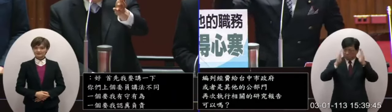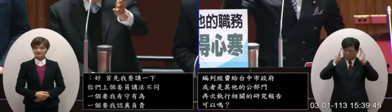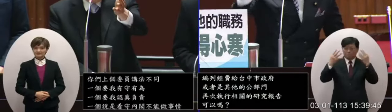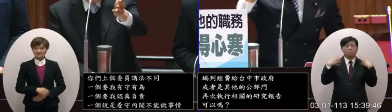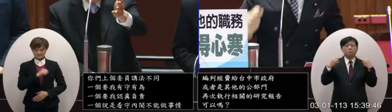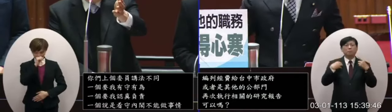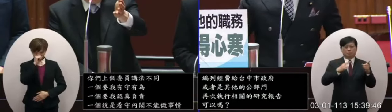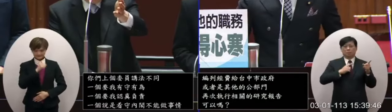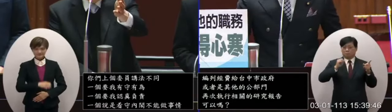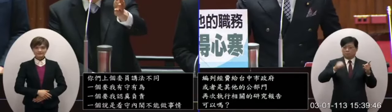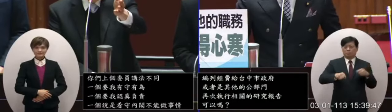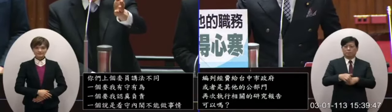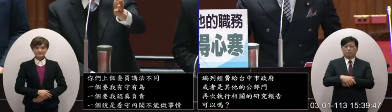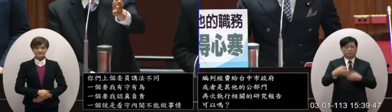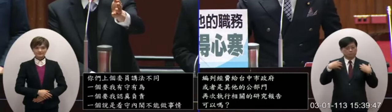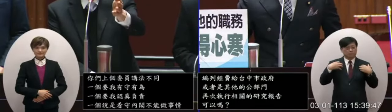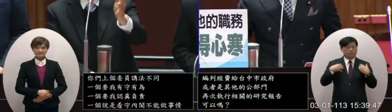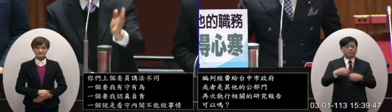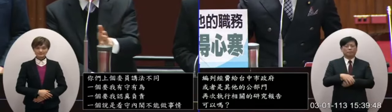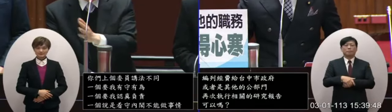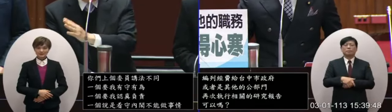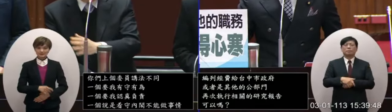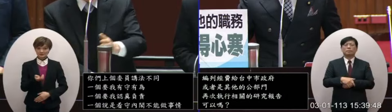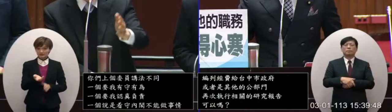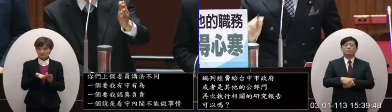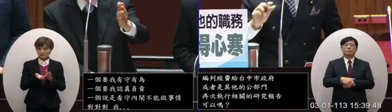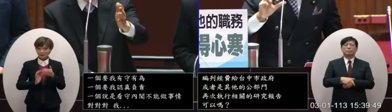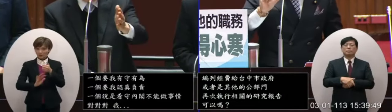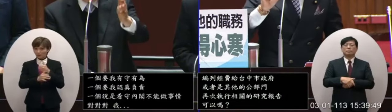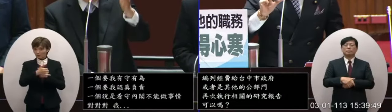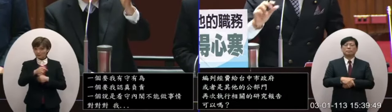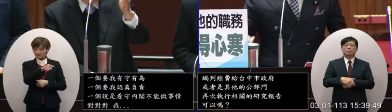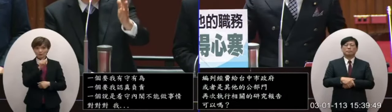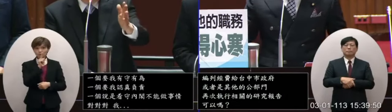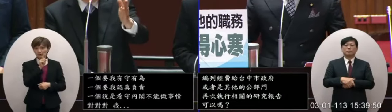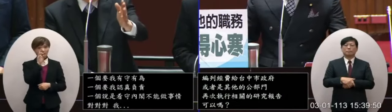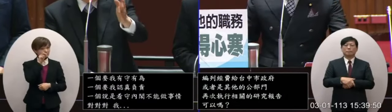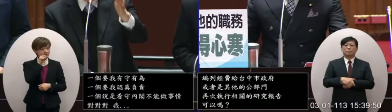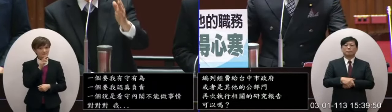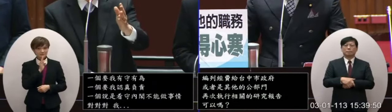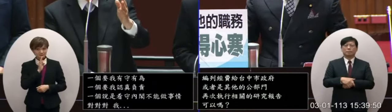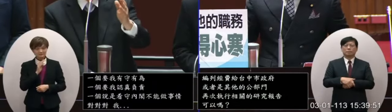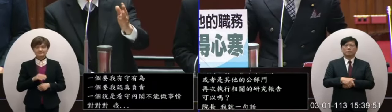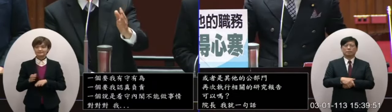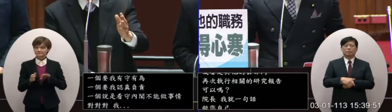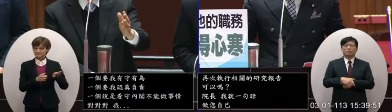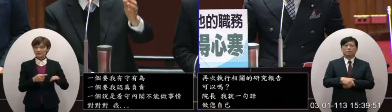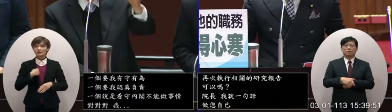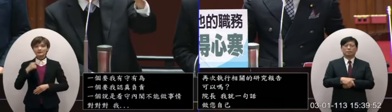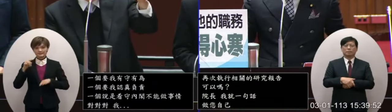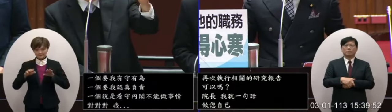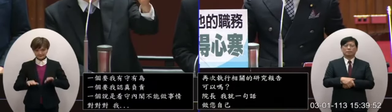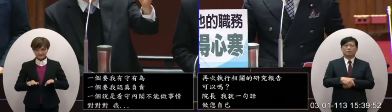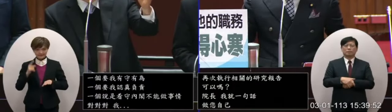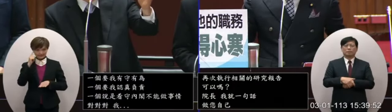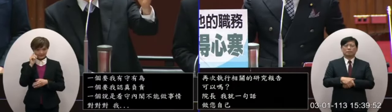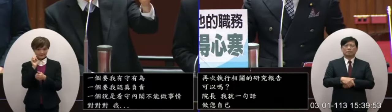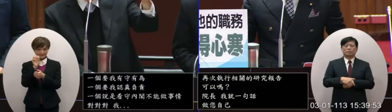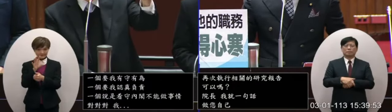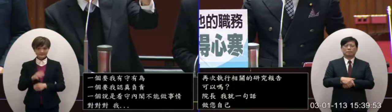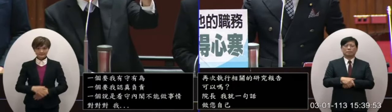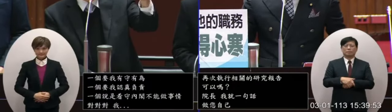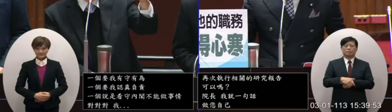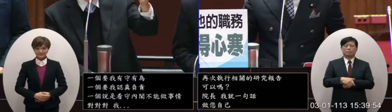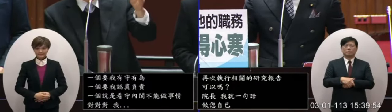兢做到，您愿意负责任吗？ 那所以刚才的委员讲错了嘛？哦，好，那我现在想讲的就是说，对